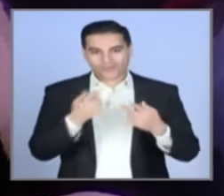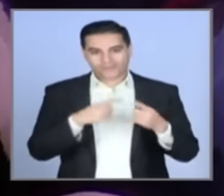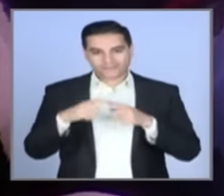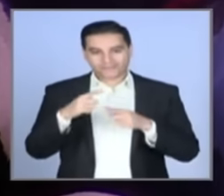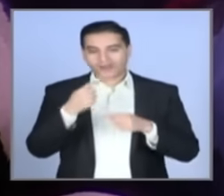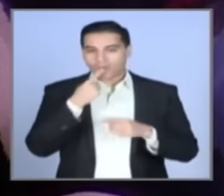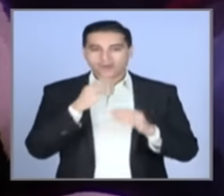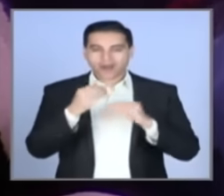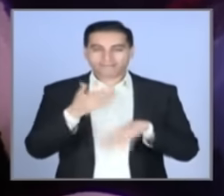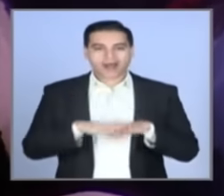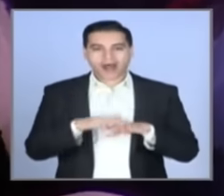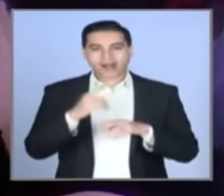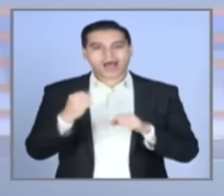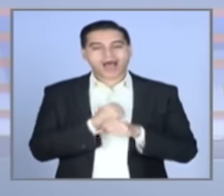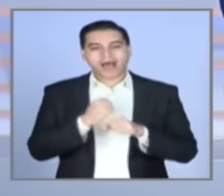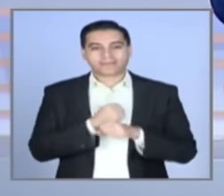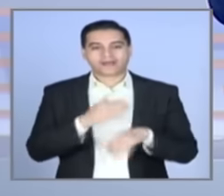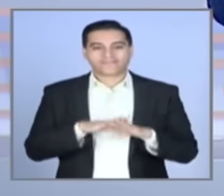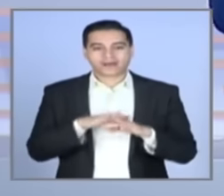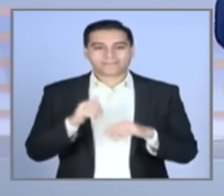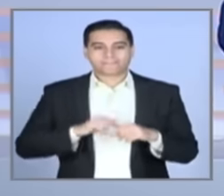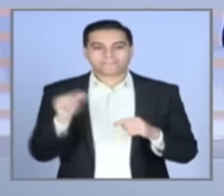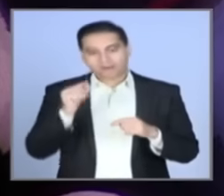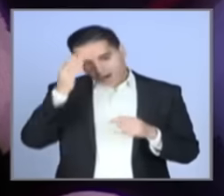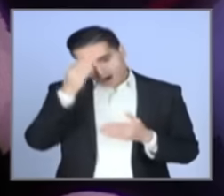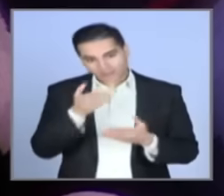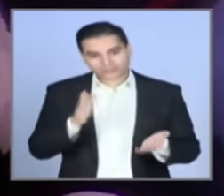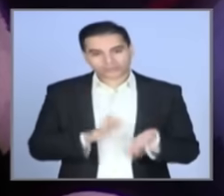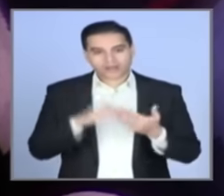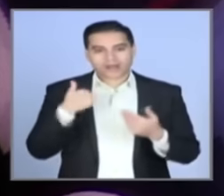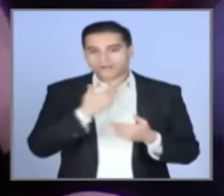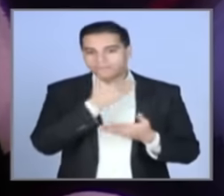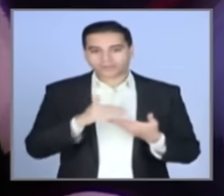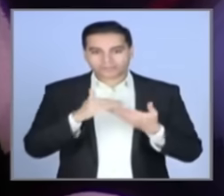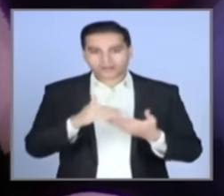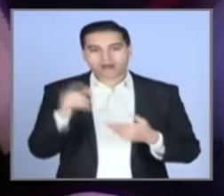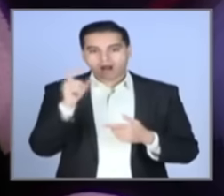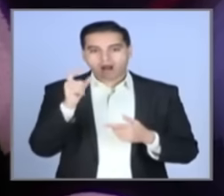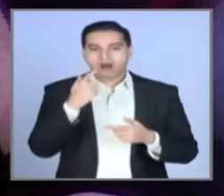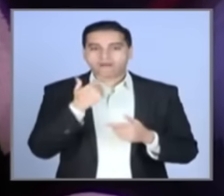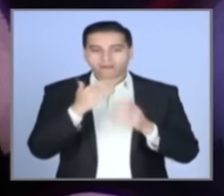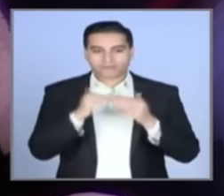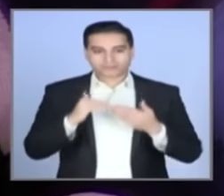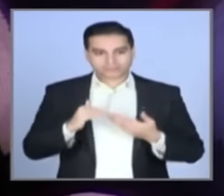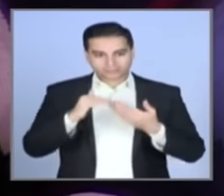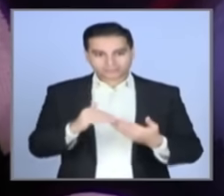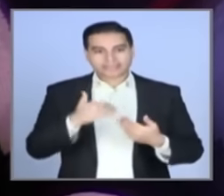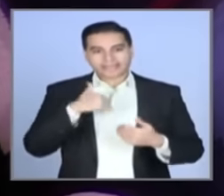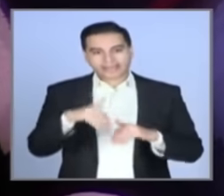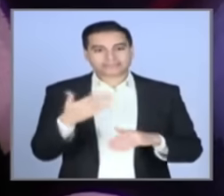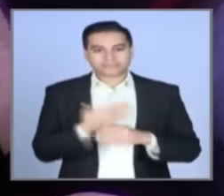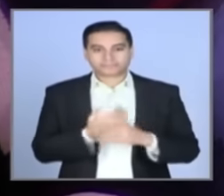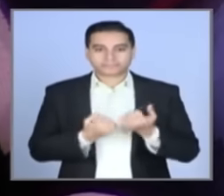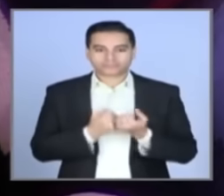لحضرتك. مرسي. كلمينا يا منى عن دوركو في برنامج العباقرة. احنا متطوعين من الهلال الاحمر المصري، جايين